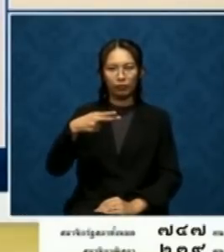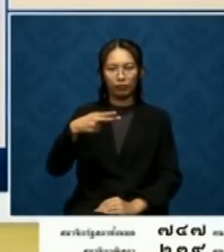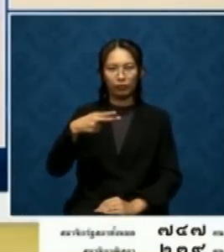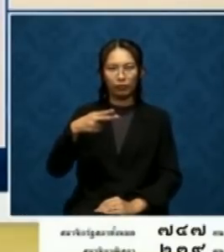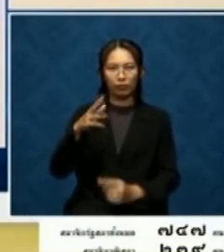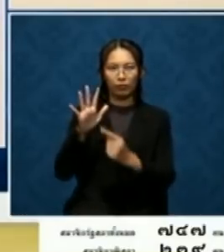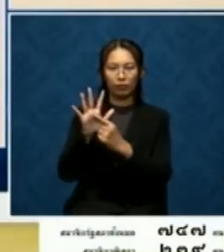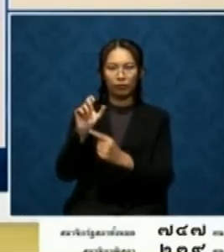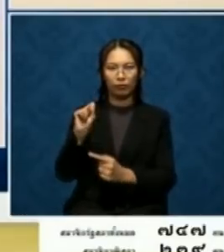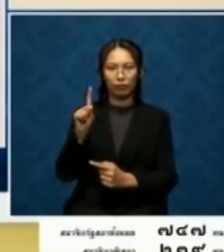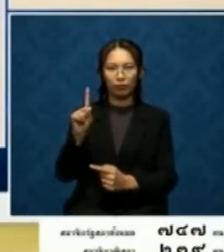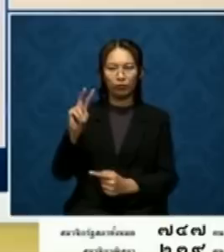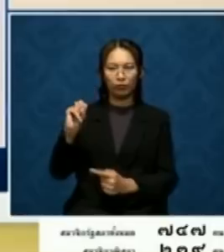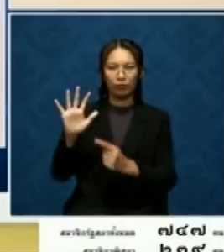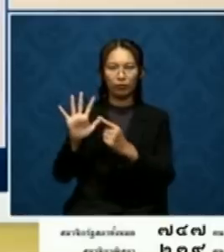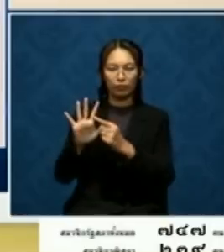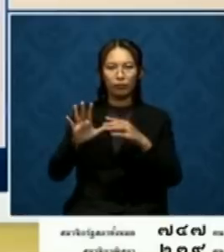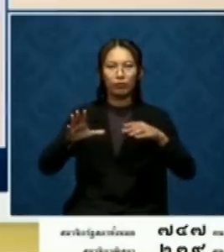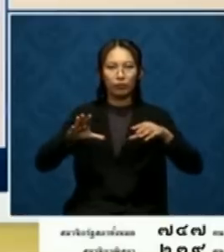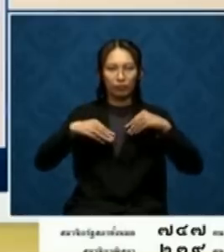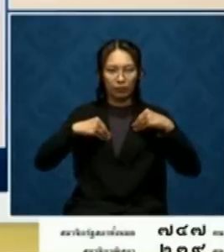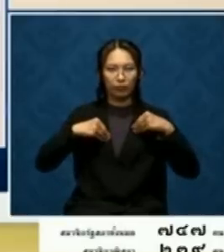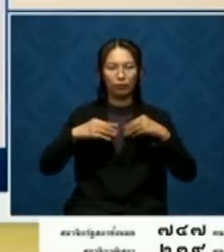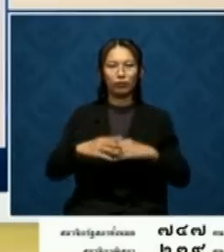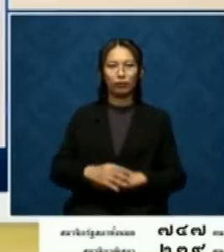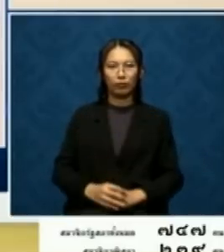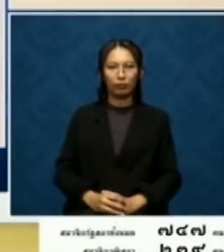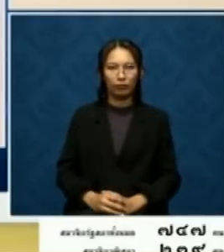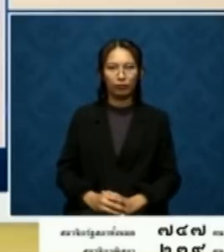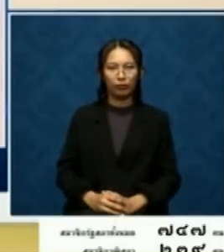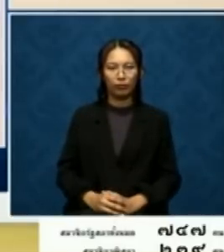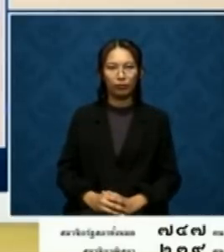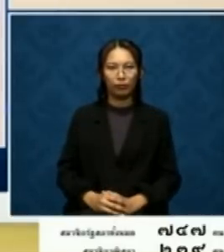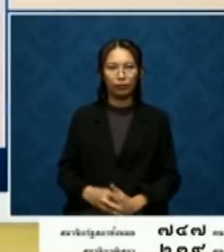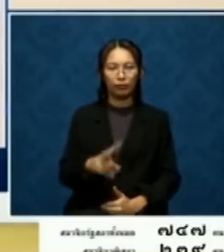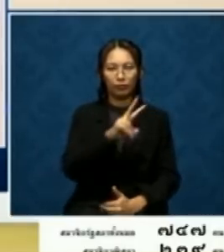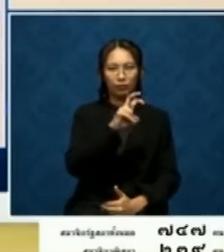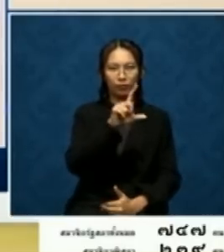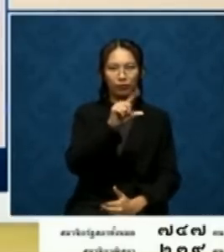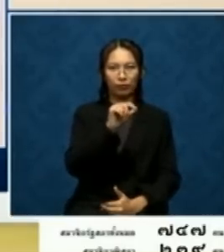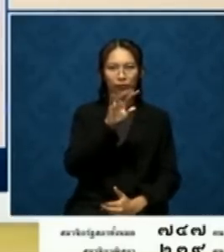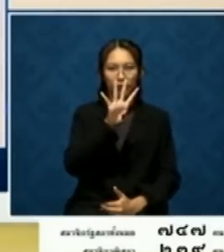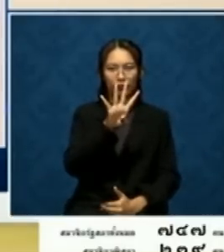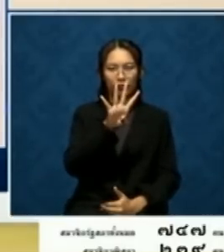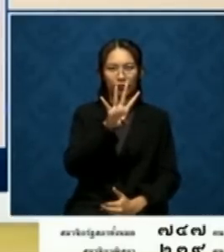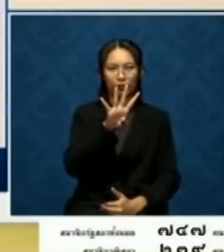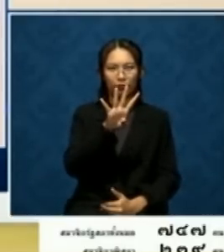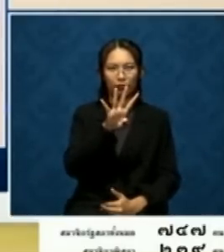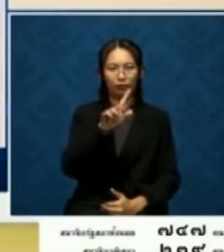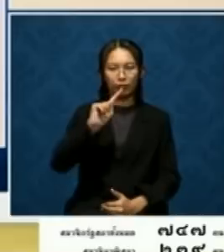ทำอีกทีโอ้สามสี่ครั้งนะครับ ที่มาของสสรก็ยังต้องมีการมาถกเถียงกันถูกไหมครับ คือเส้นทางมีผู้ประเมินว่าถ้าแก้รัฐธรรมนูญนี้แบ